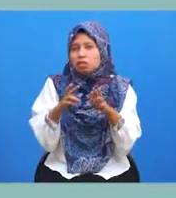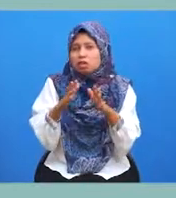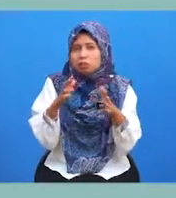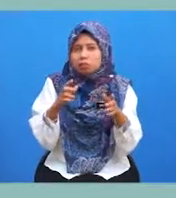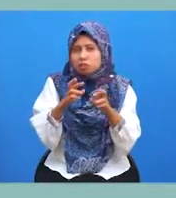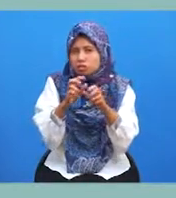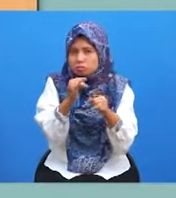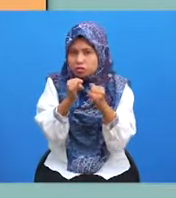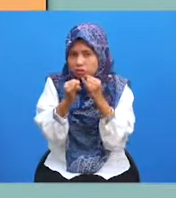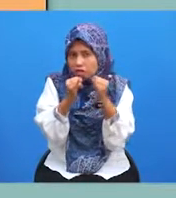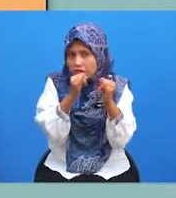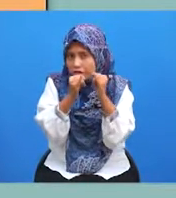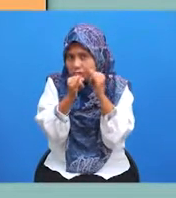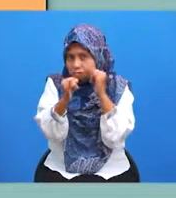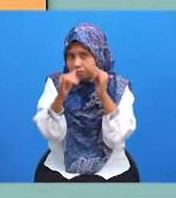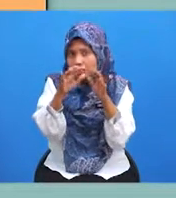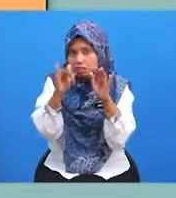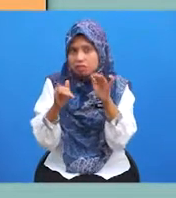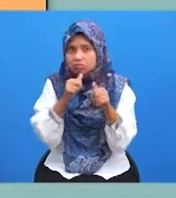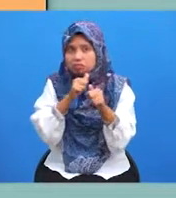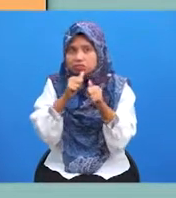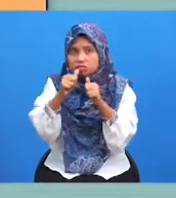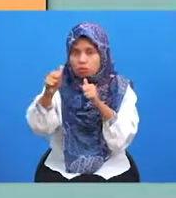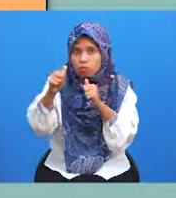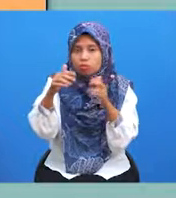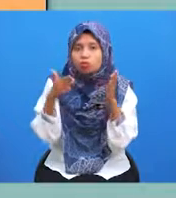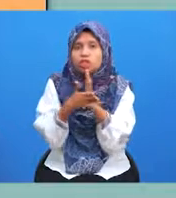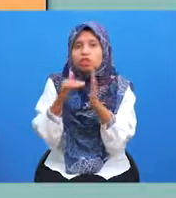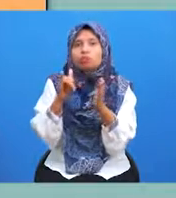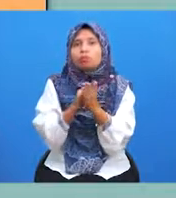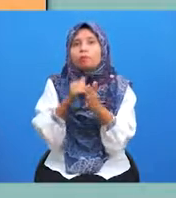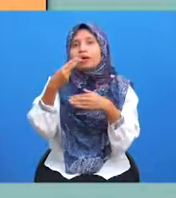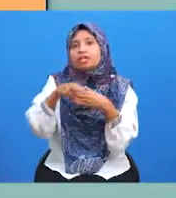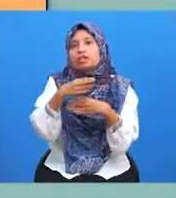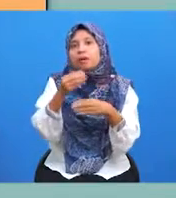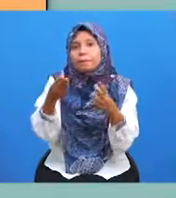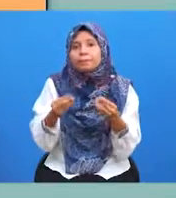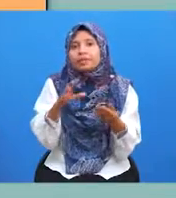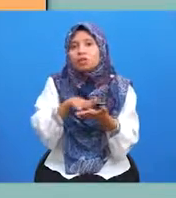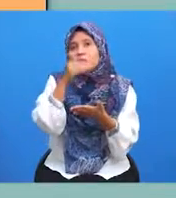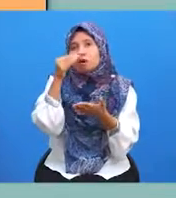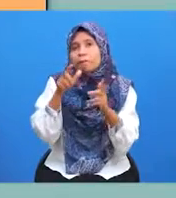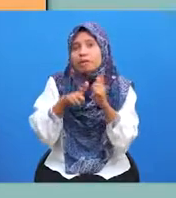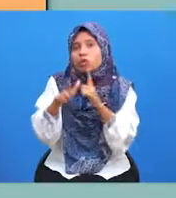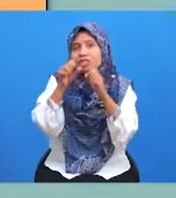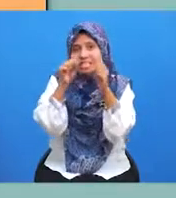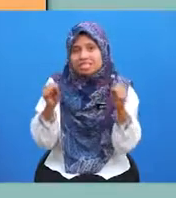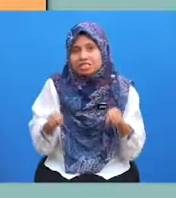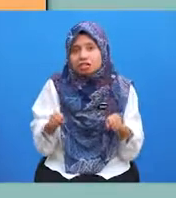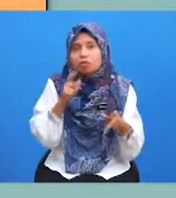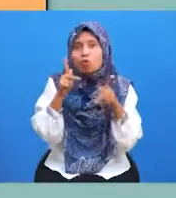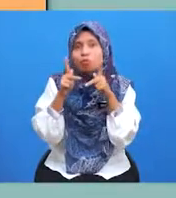jauh. Oleh itu, penghantaran dan penerimaan maklumat melalui